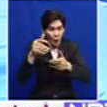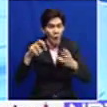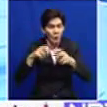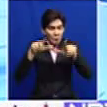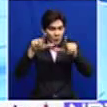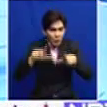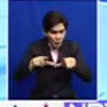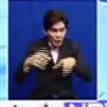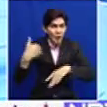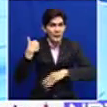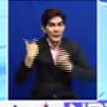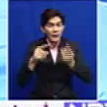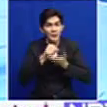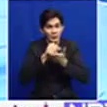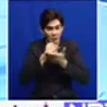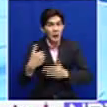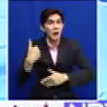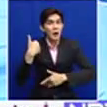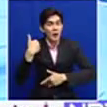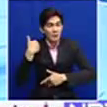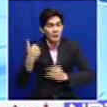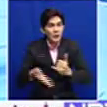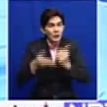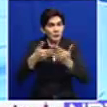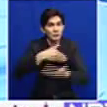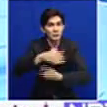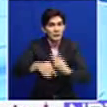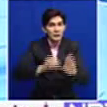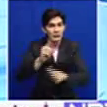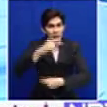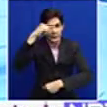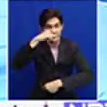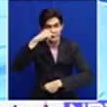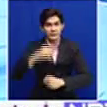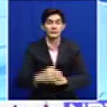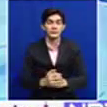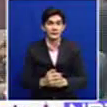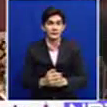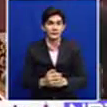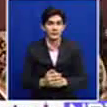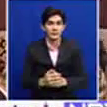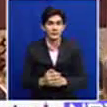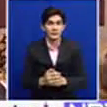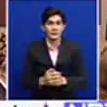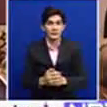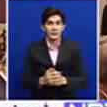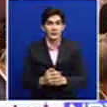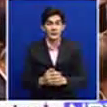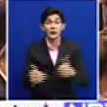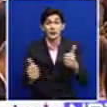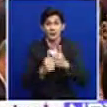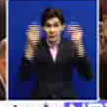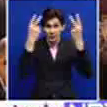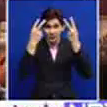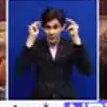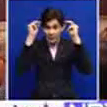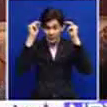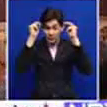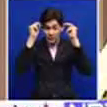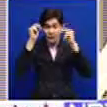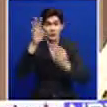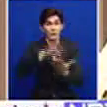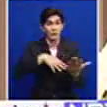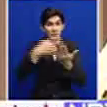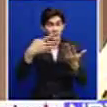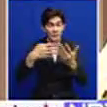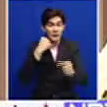ายังมีโอกาสด้านการบริการเพื่อกระตุ้นเศรษฐกิจของประเทศค่ะนายสมคิดจาตุศรีพิทักษ์รองนายกรัฐมนตรีได้มอบนโยบ